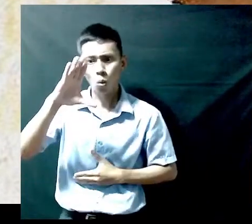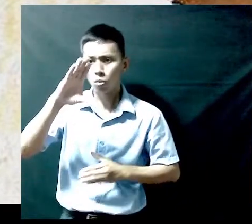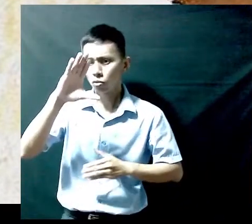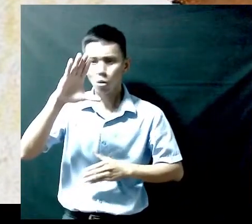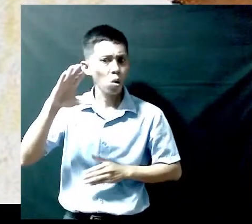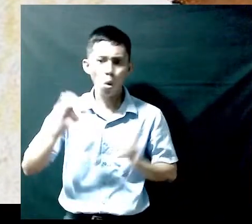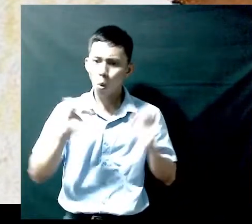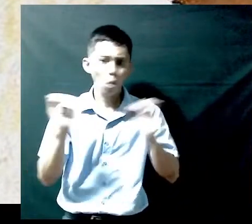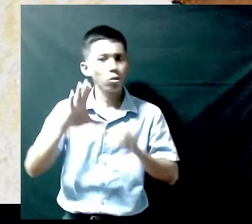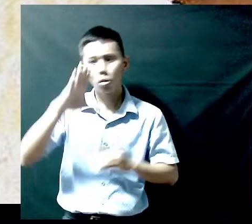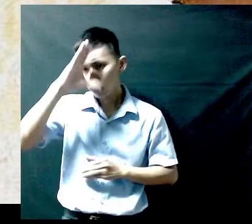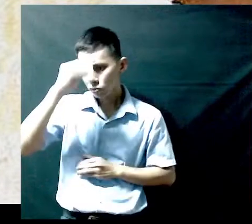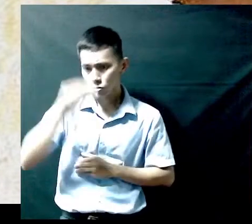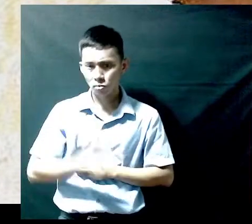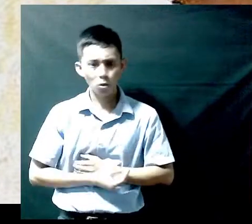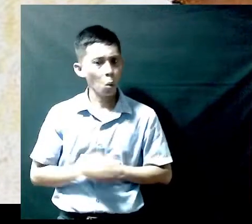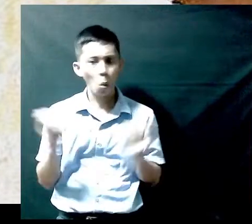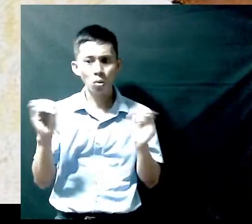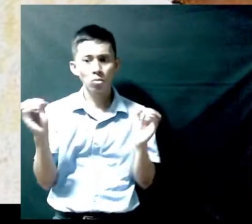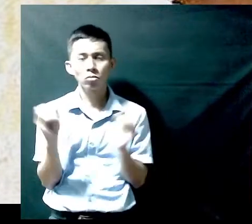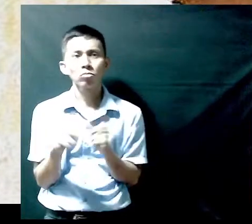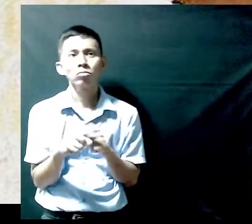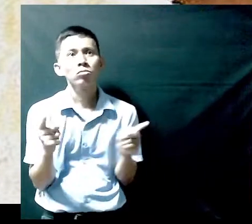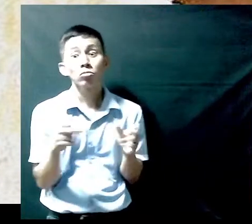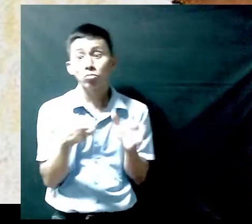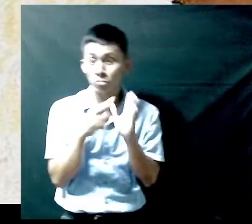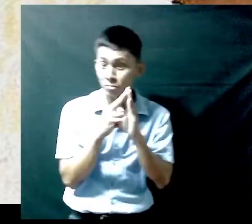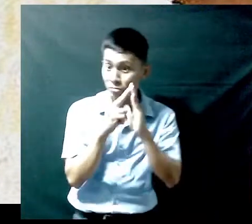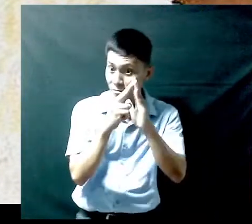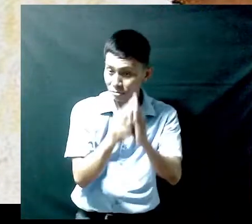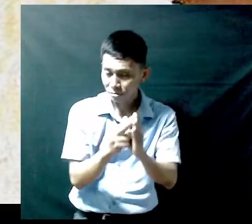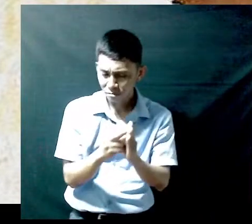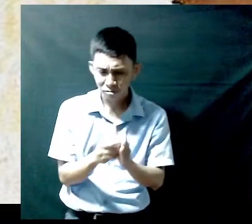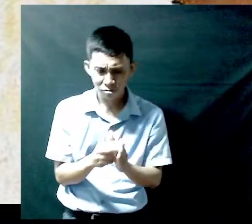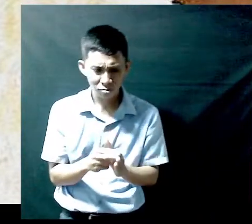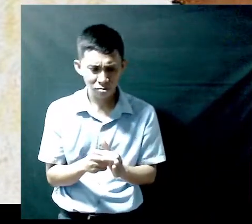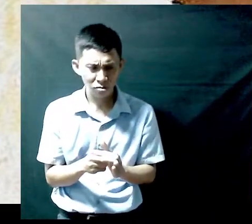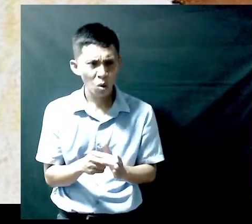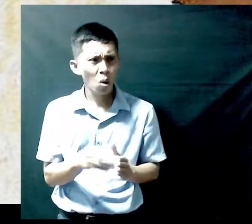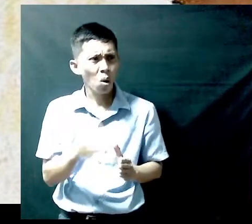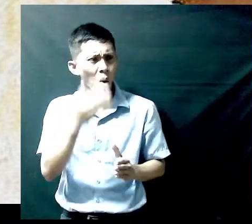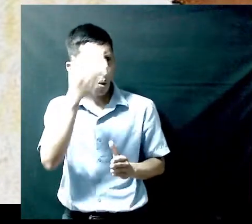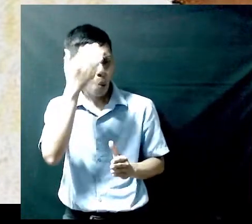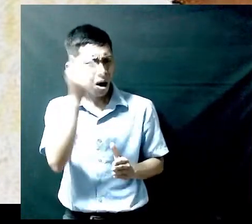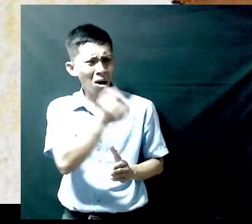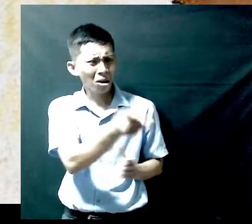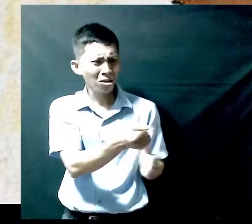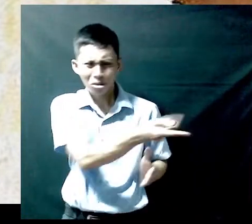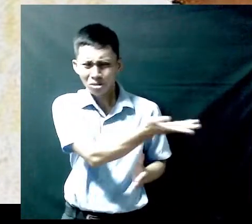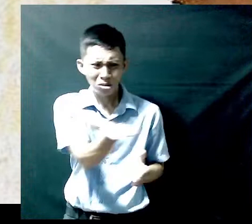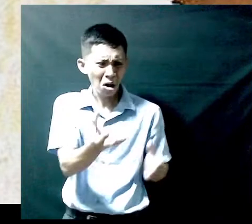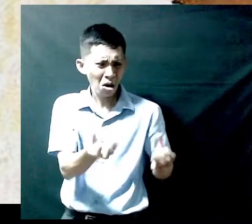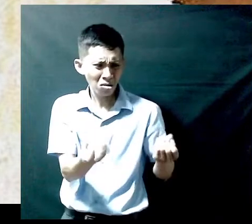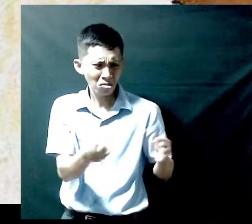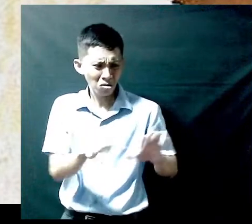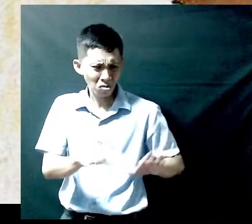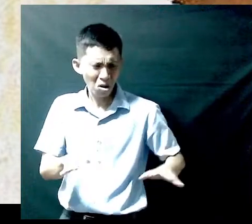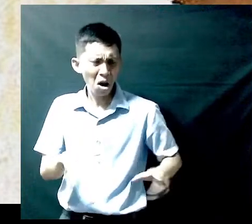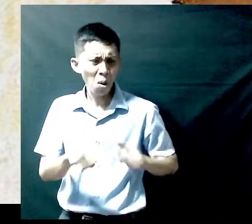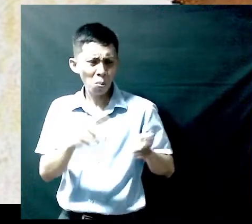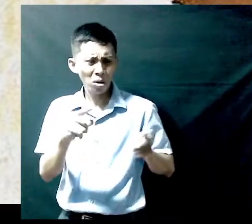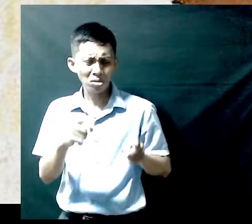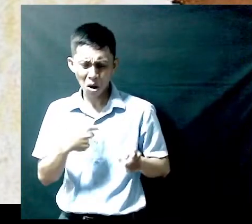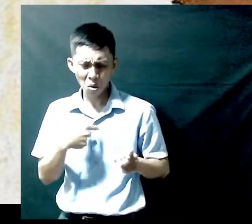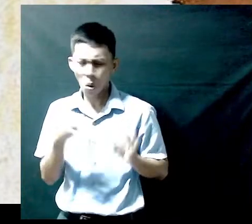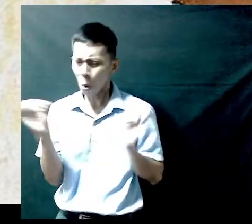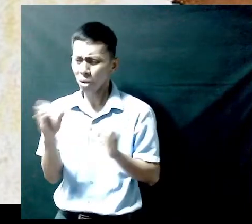ng konting, alam mo naman, jealousy itong si Hana na ba't ang dami niyang anak, ako wala. So she started worshiping the